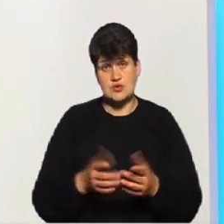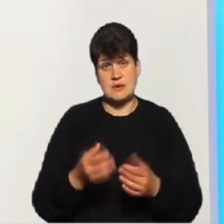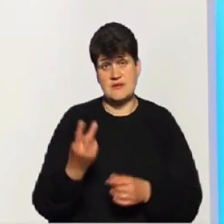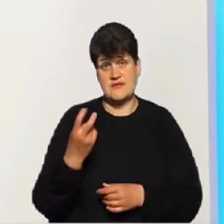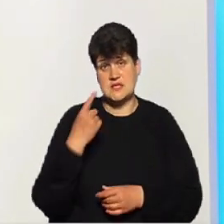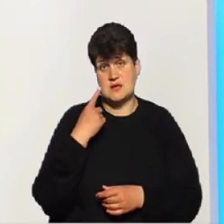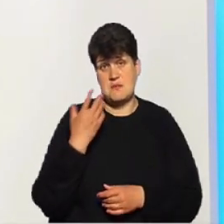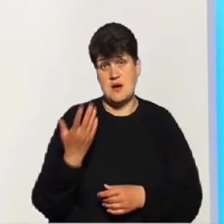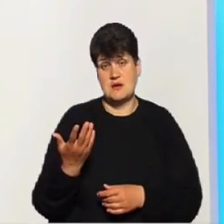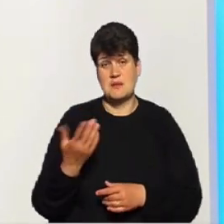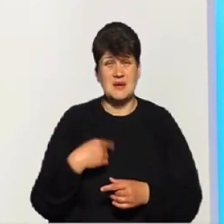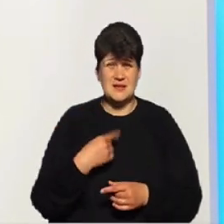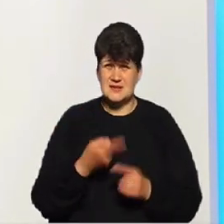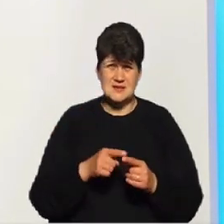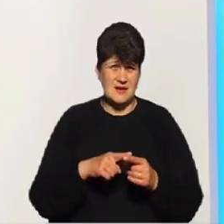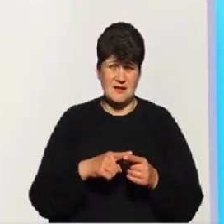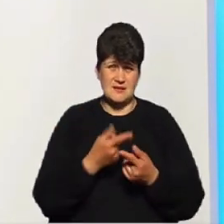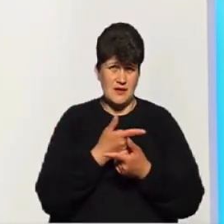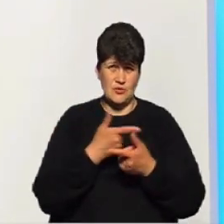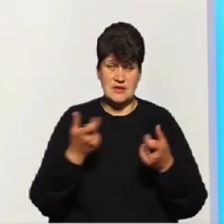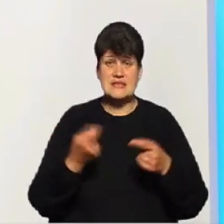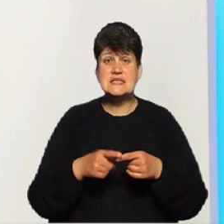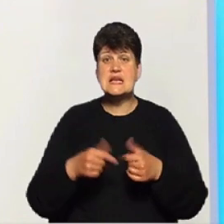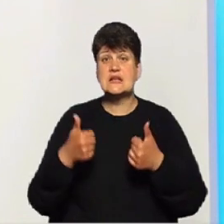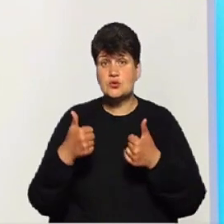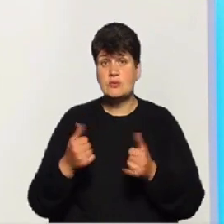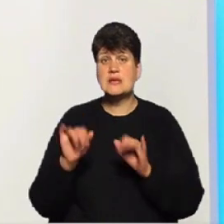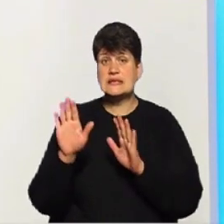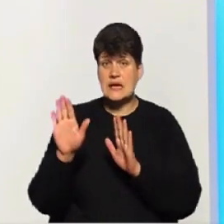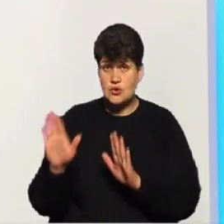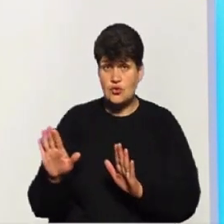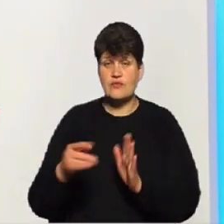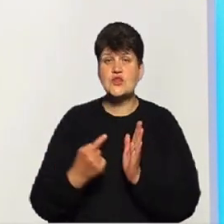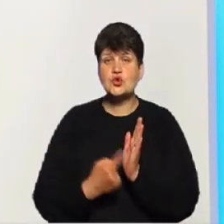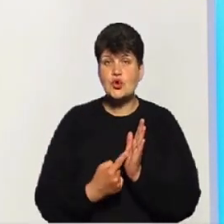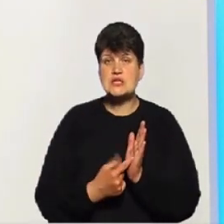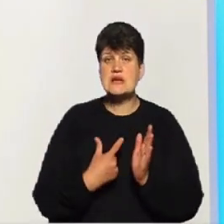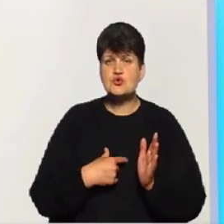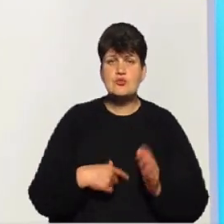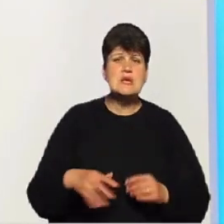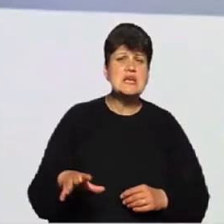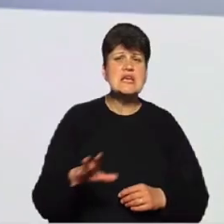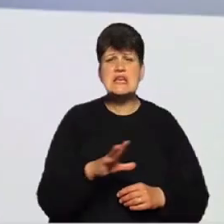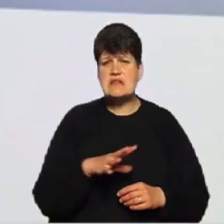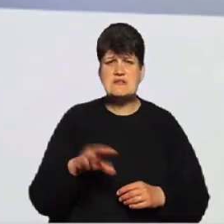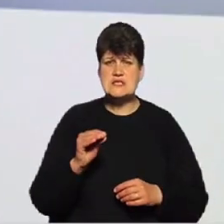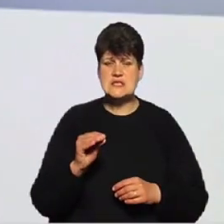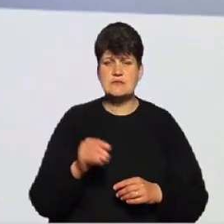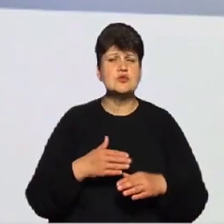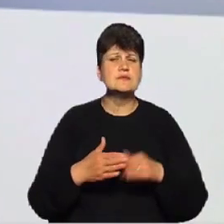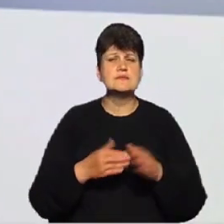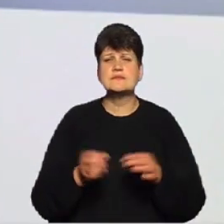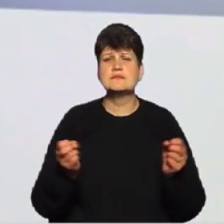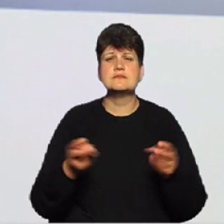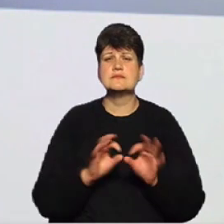200 балів. Ми це не афішуємо. Це добре для нього. Він доказав і собі, і всім, що він фахівець.